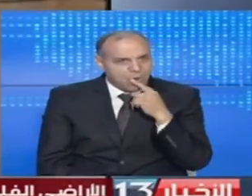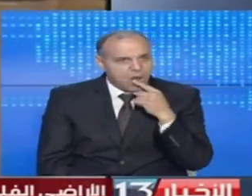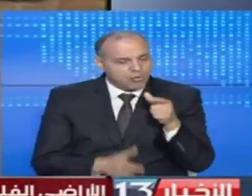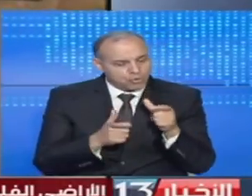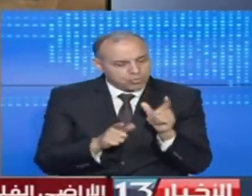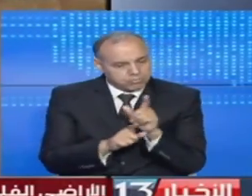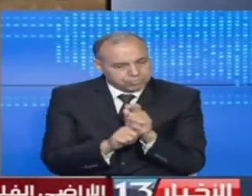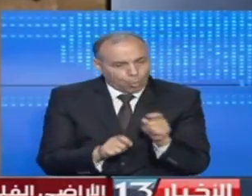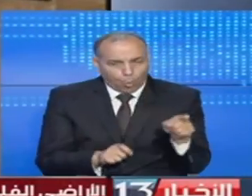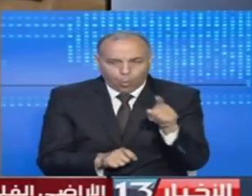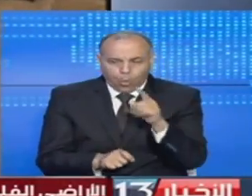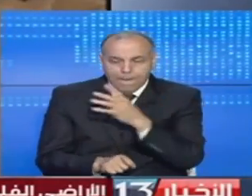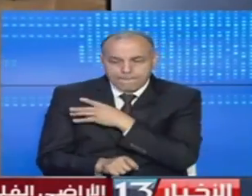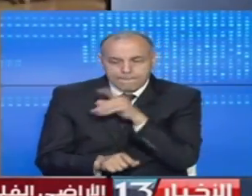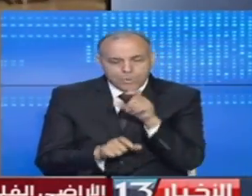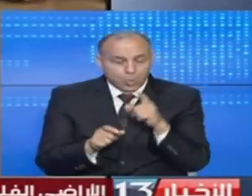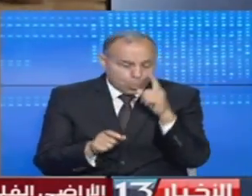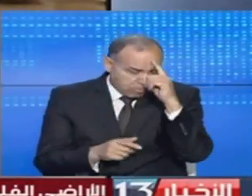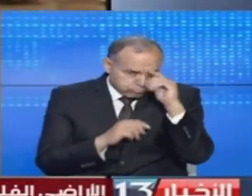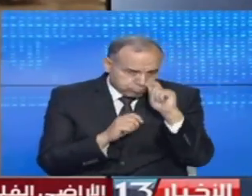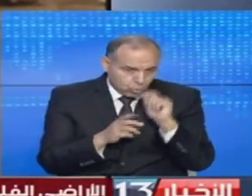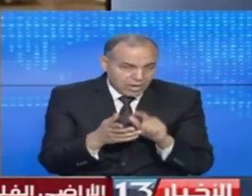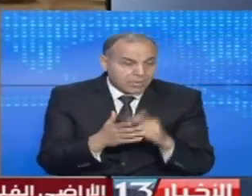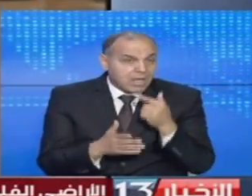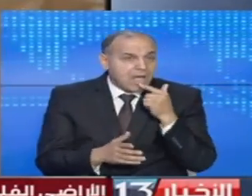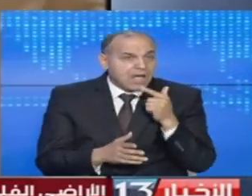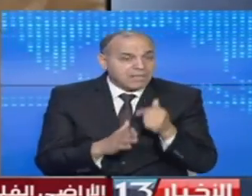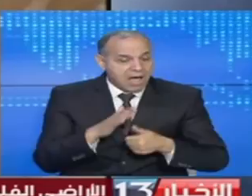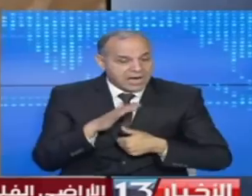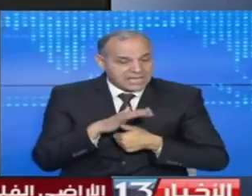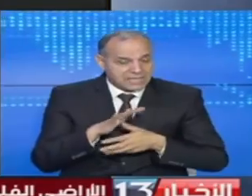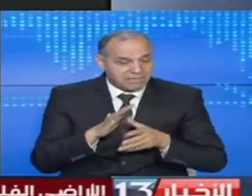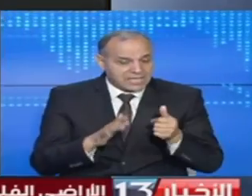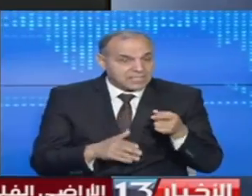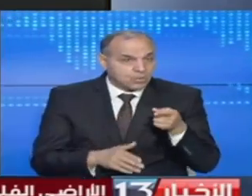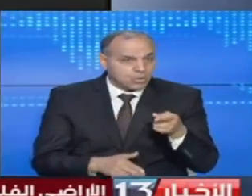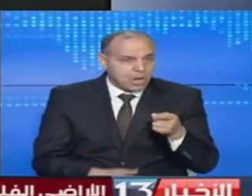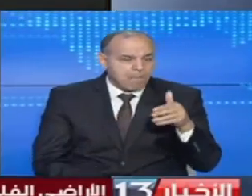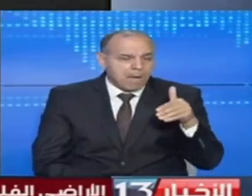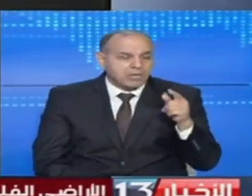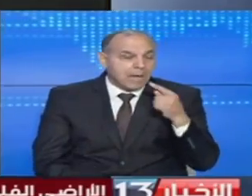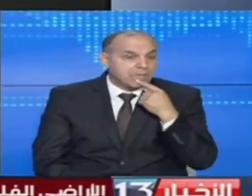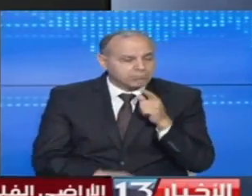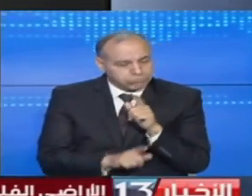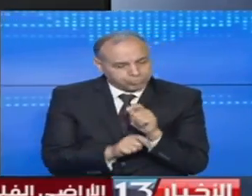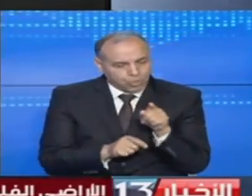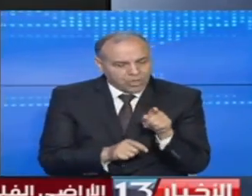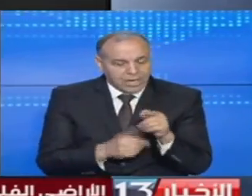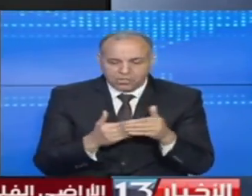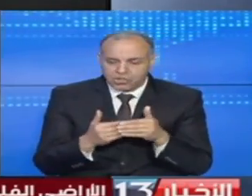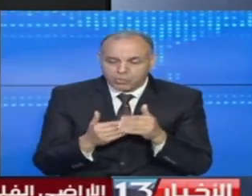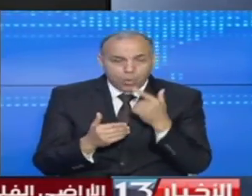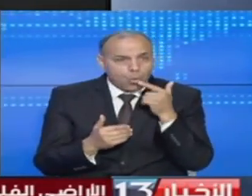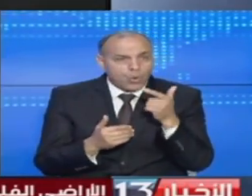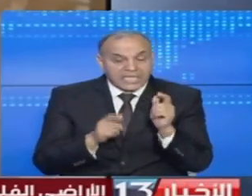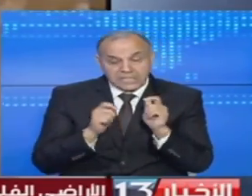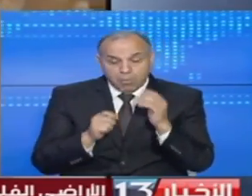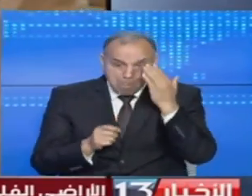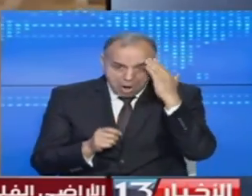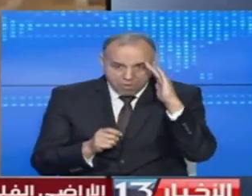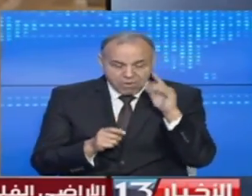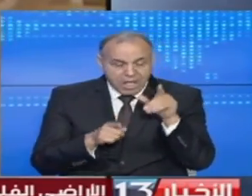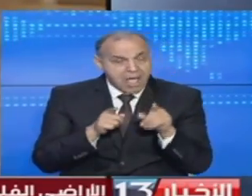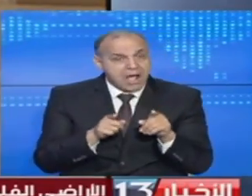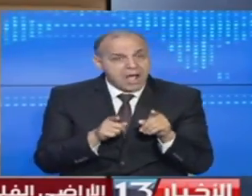باحترام الكثير من الفلسطينيين وخاصه الرئيس الفلسطيني الحالي محمود عباس والى جانب رصيده السياسي ترك